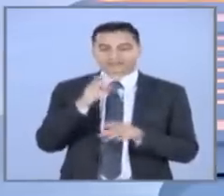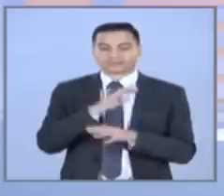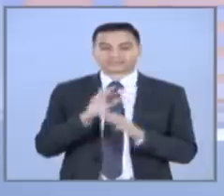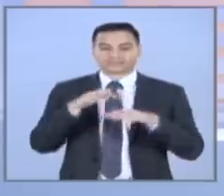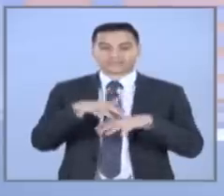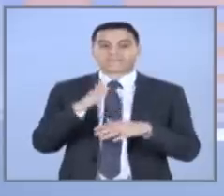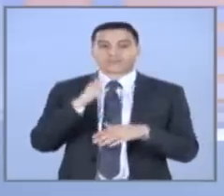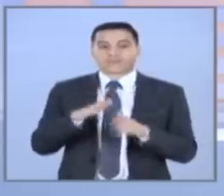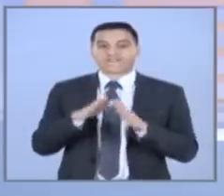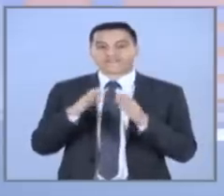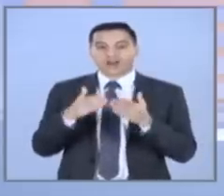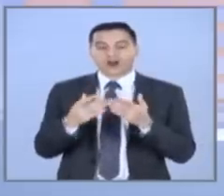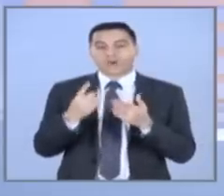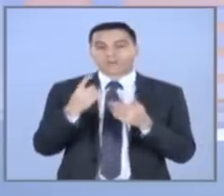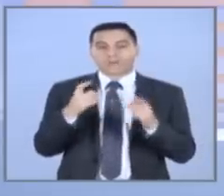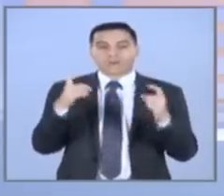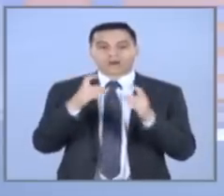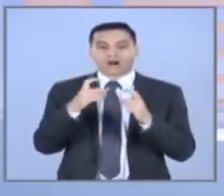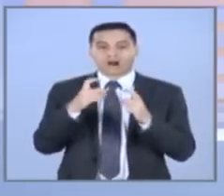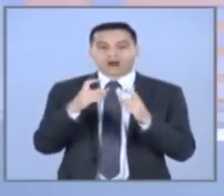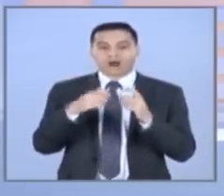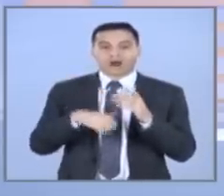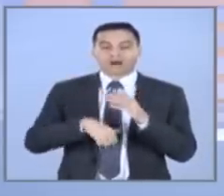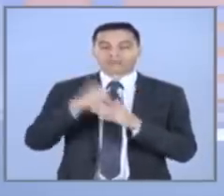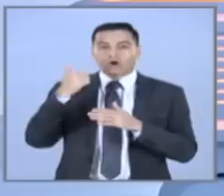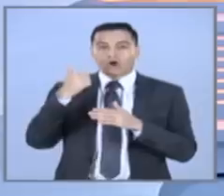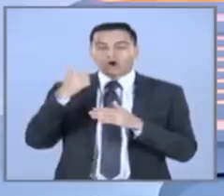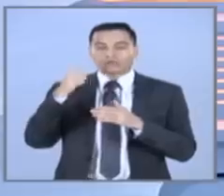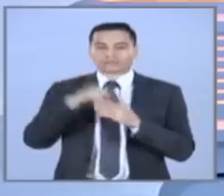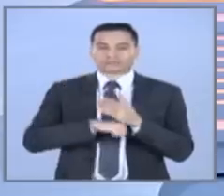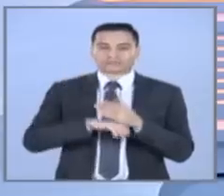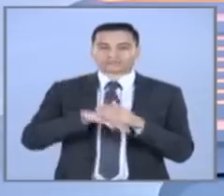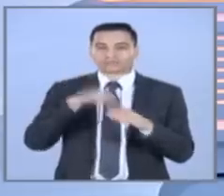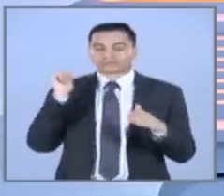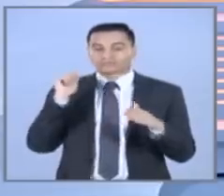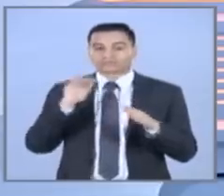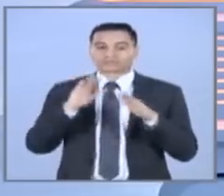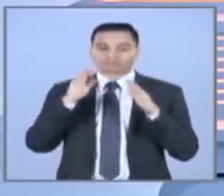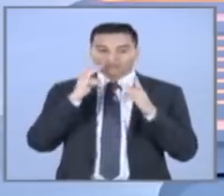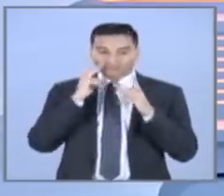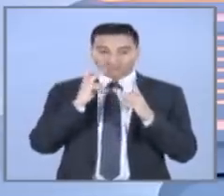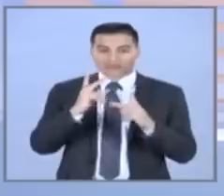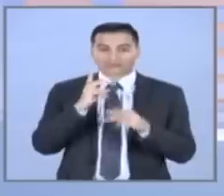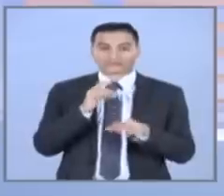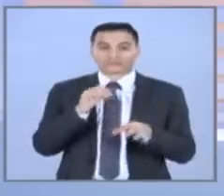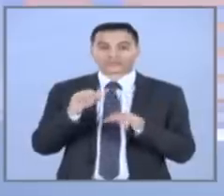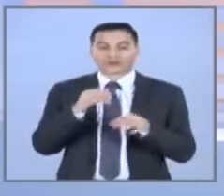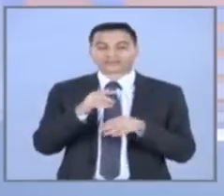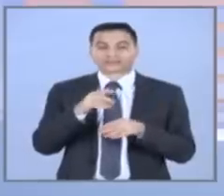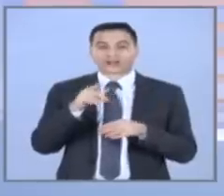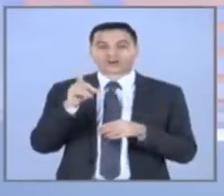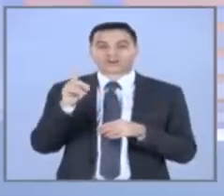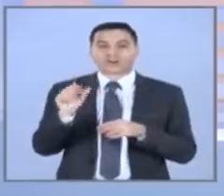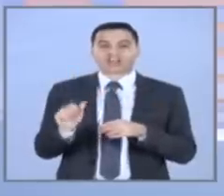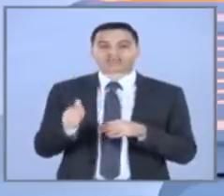فريق ممكن من مباراة واحدة يبقى حظه وحش ويودع البطولة. باشمهندس رضا، إحساسك إيه